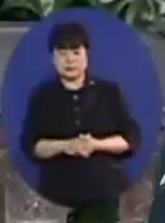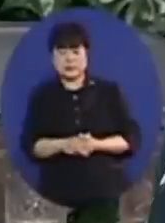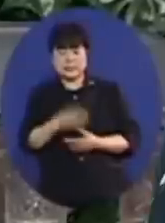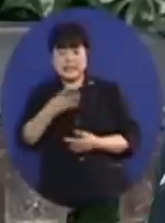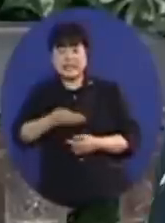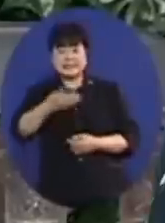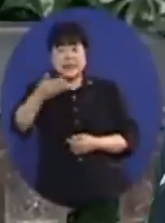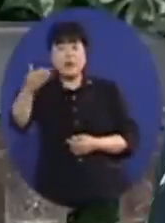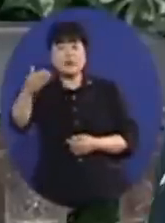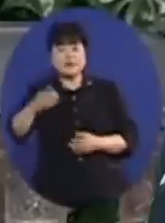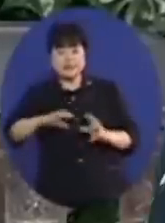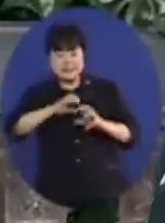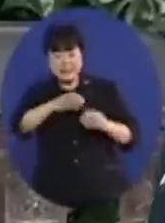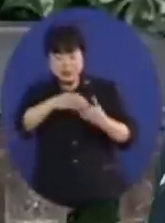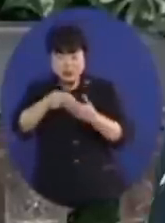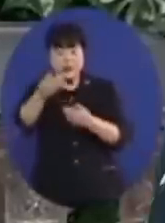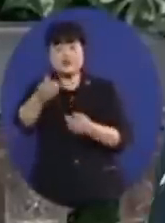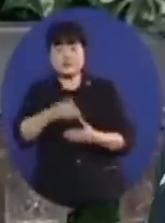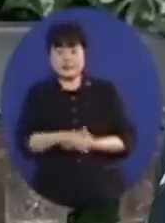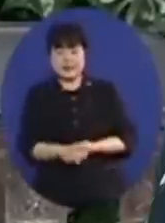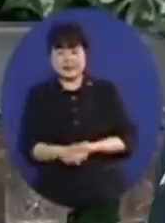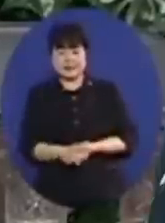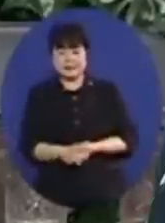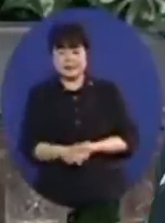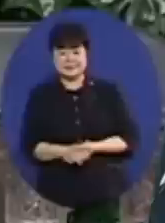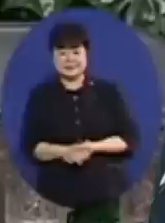4차원의 세계로 이끌어 가는 것입니다